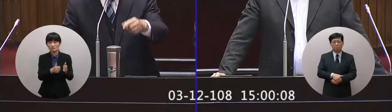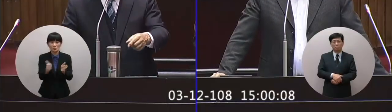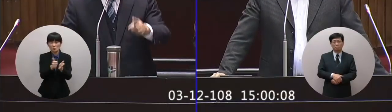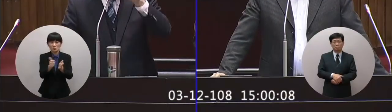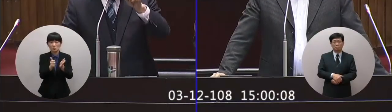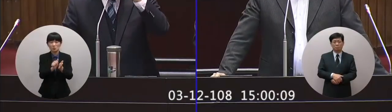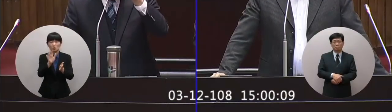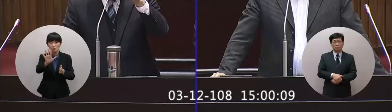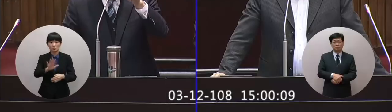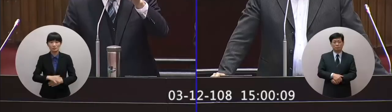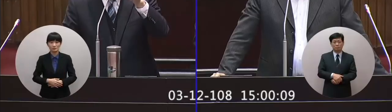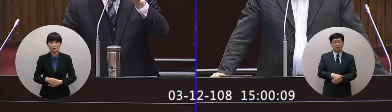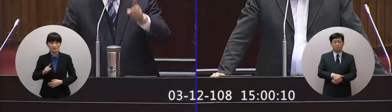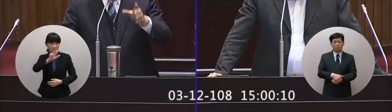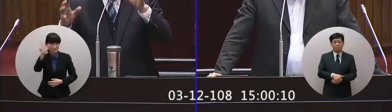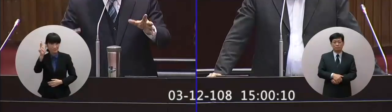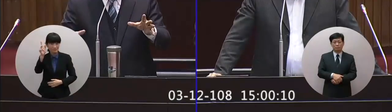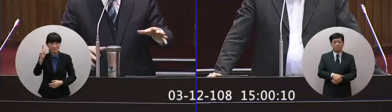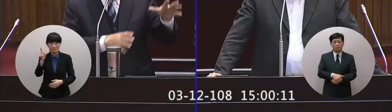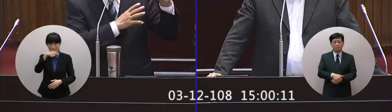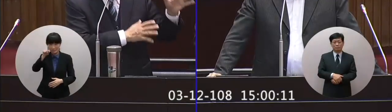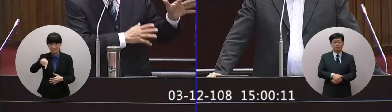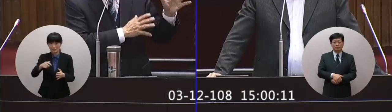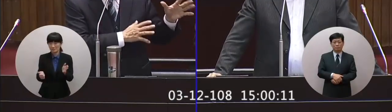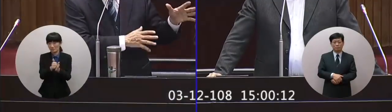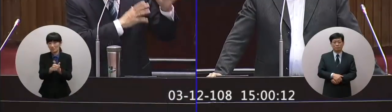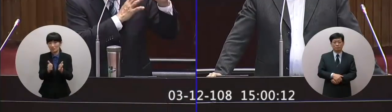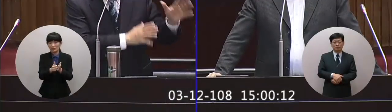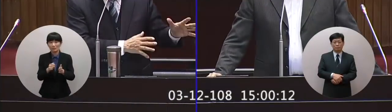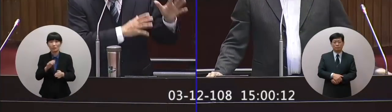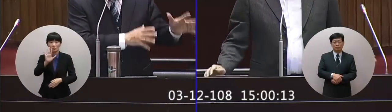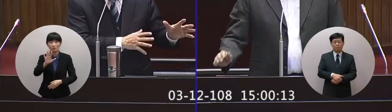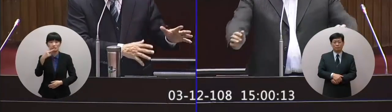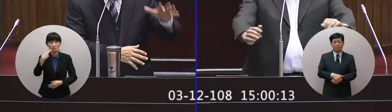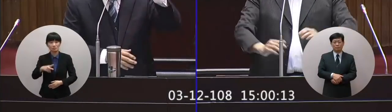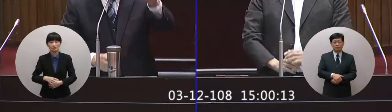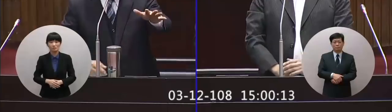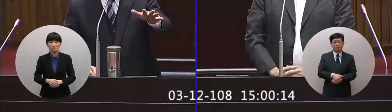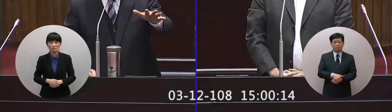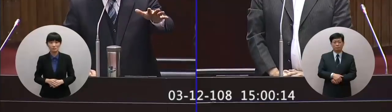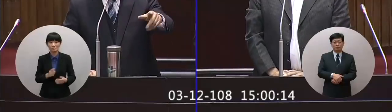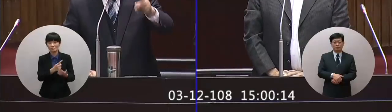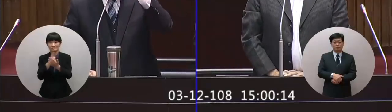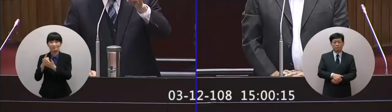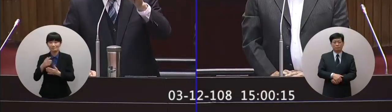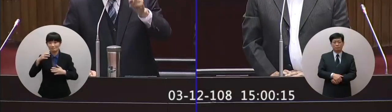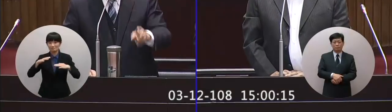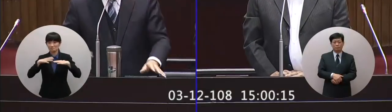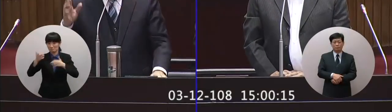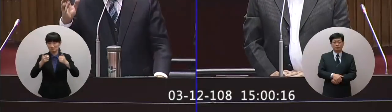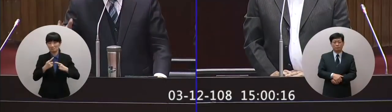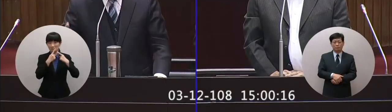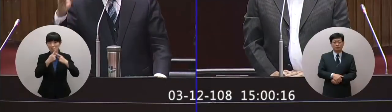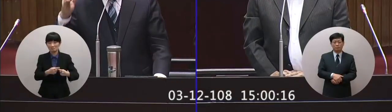车，唔是900台，是只1000台。到最后连公路总局局长、副总局长都来作证。说实